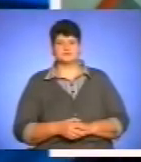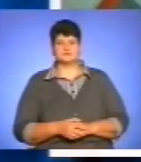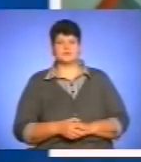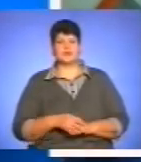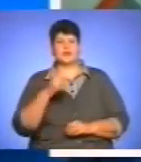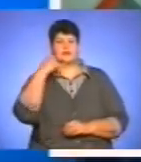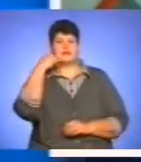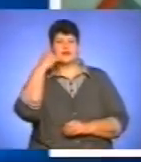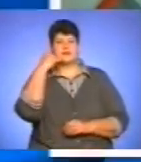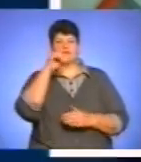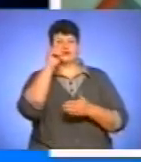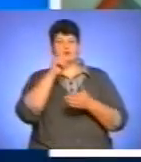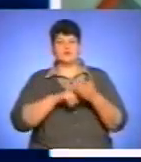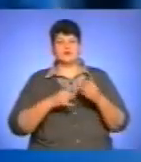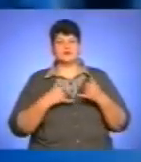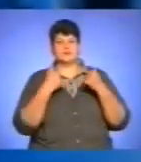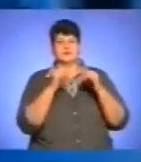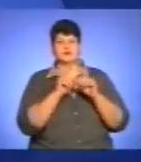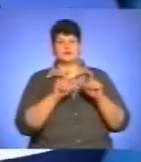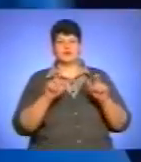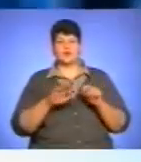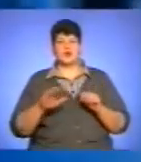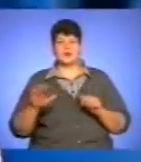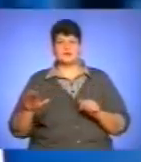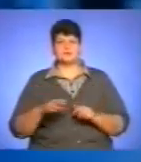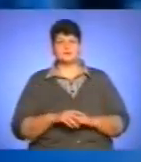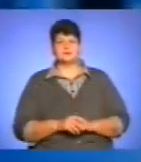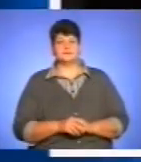Телефон довіри для школярів.